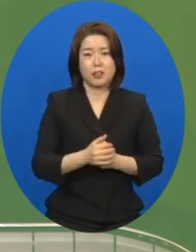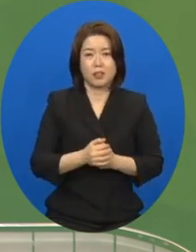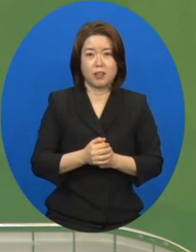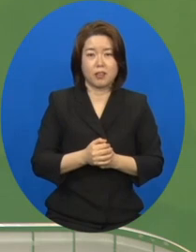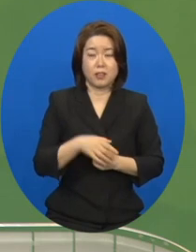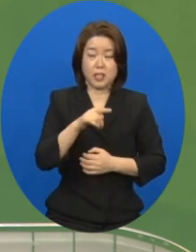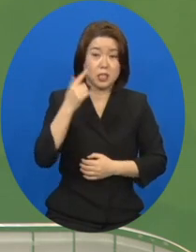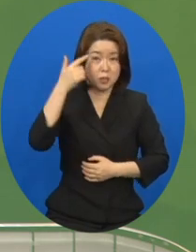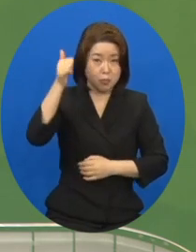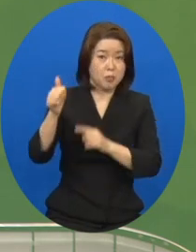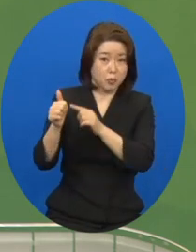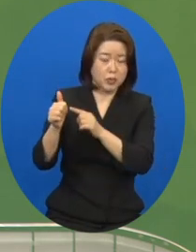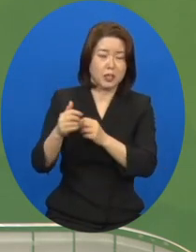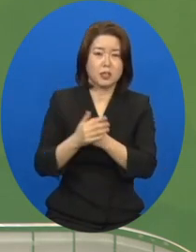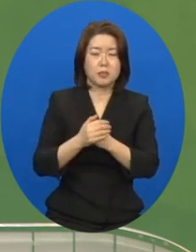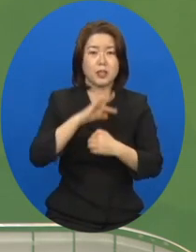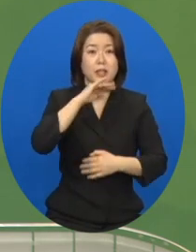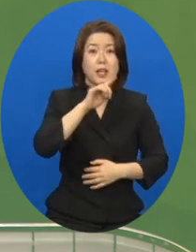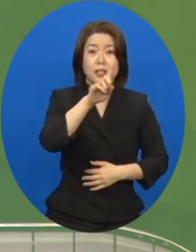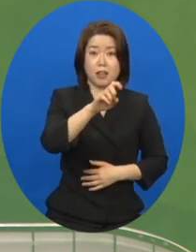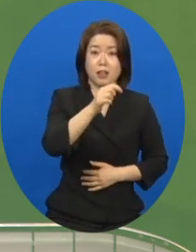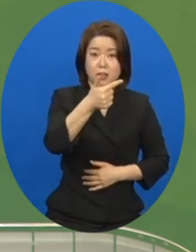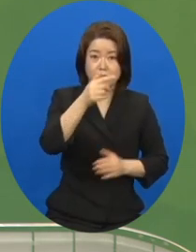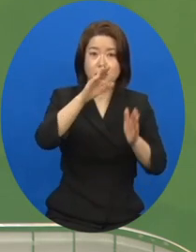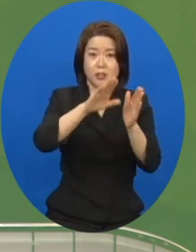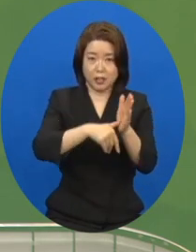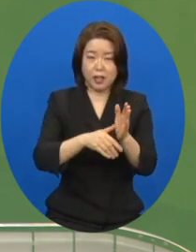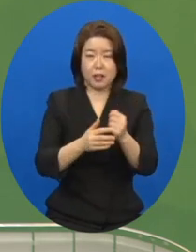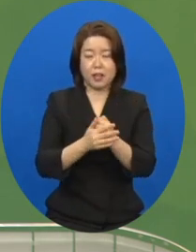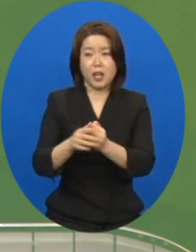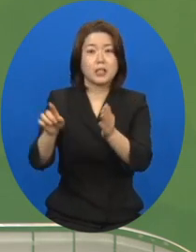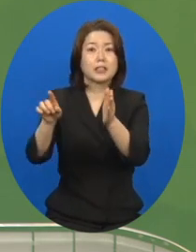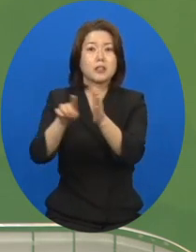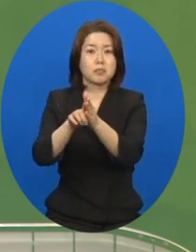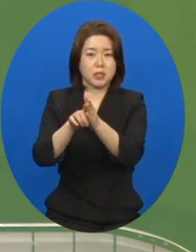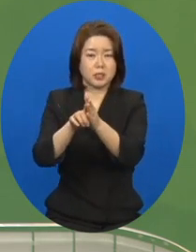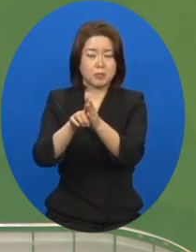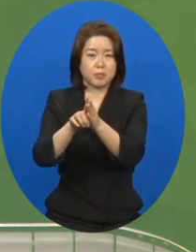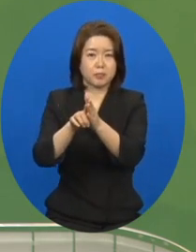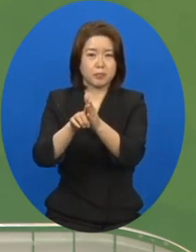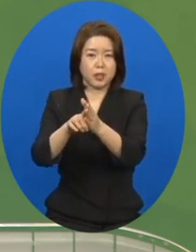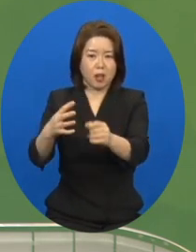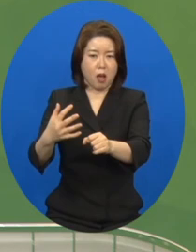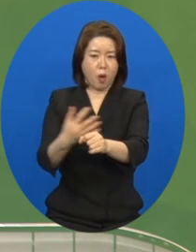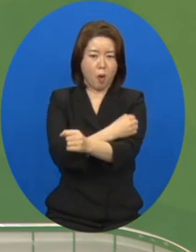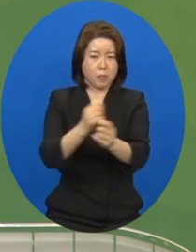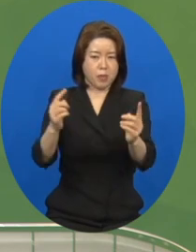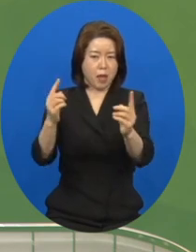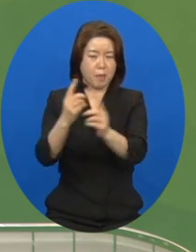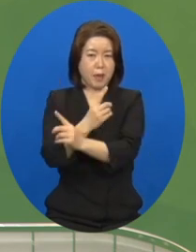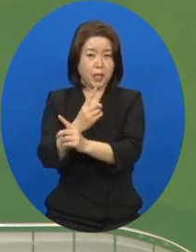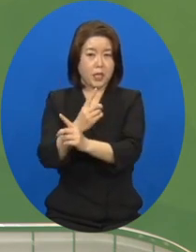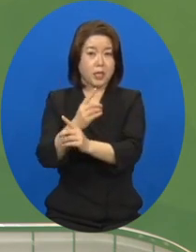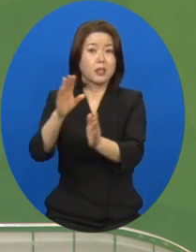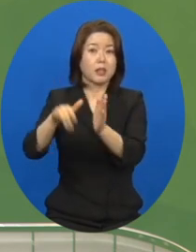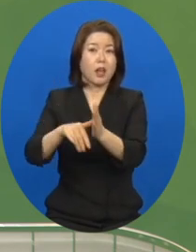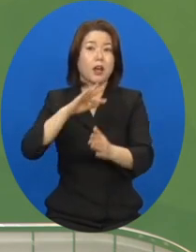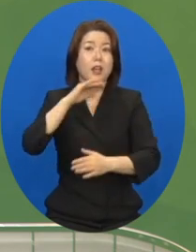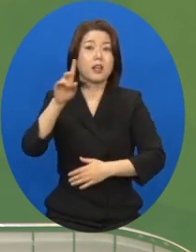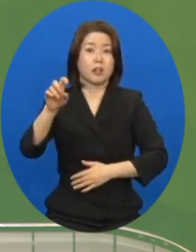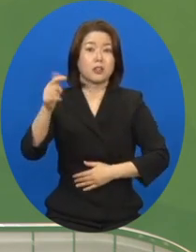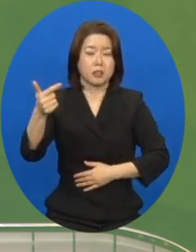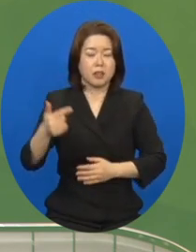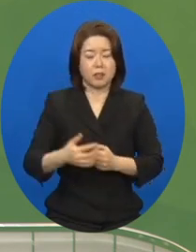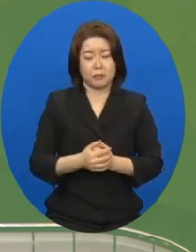스펄전 목사님이 16살 때 그 믿음에 엄청난 변화를 경험한 그의